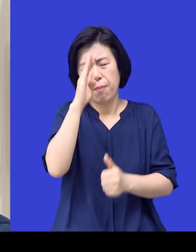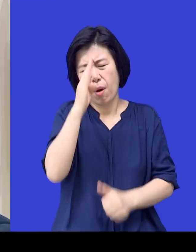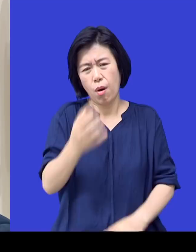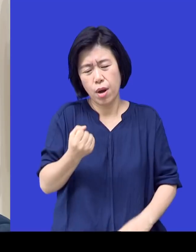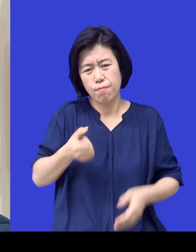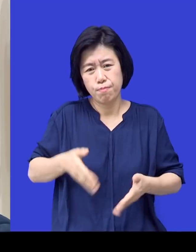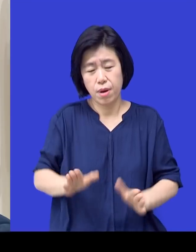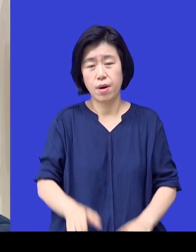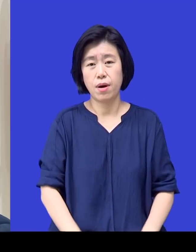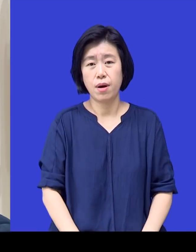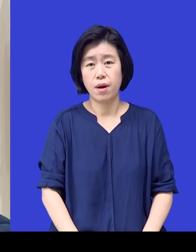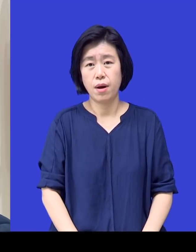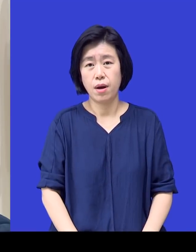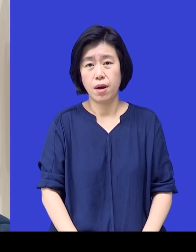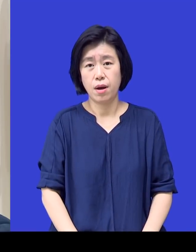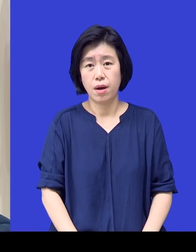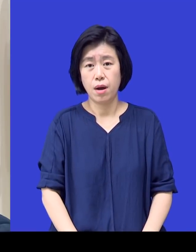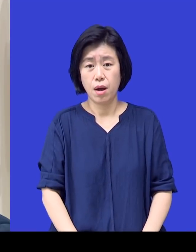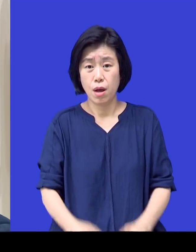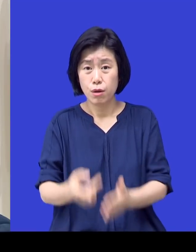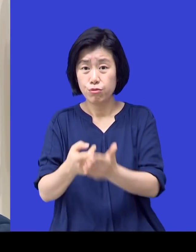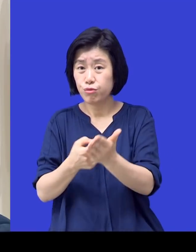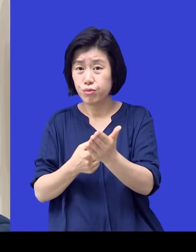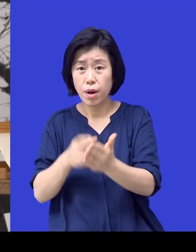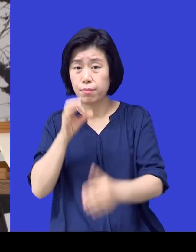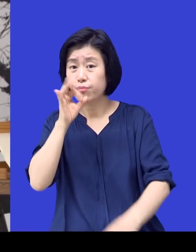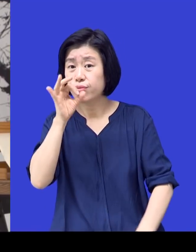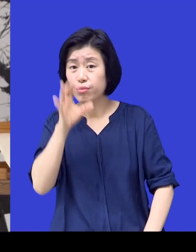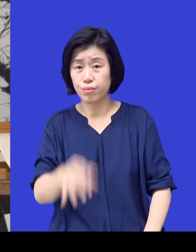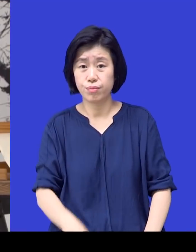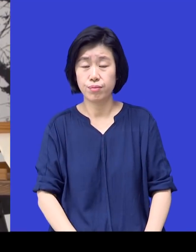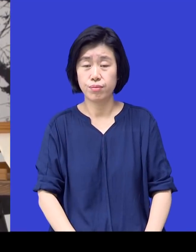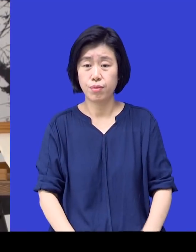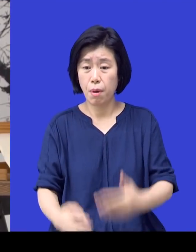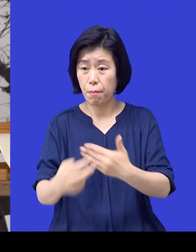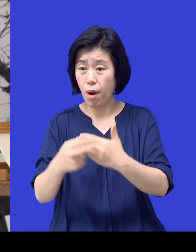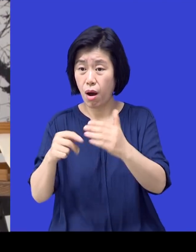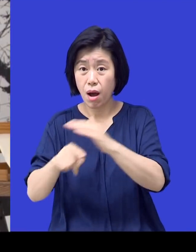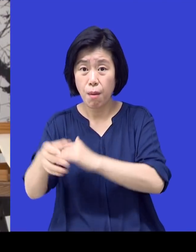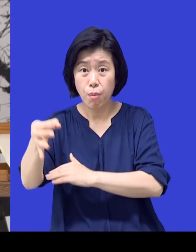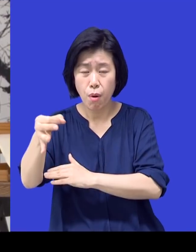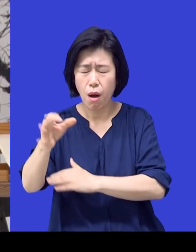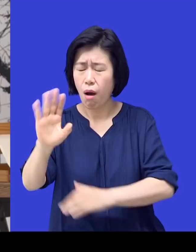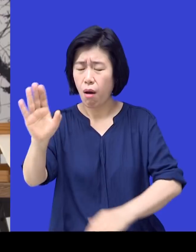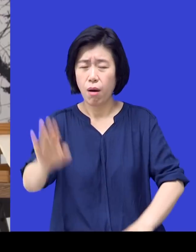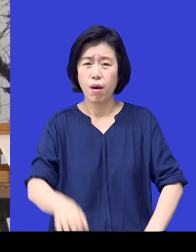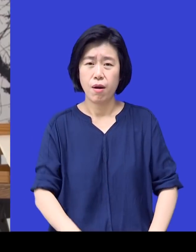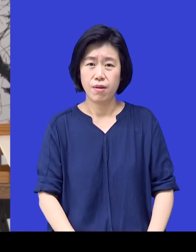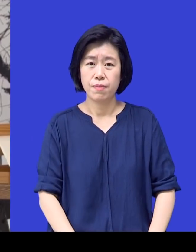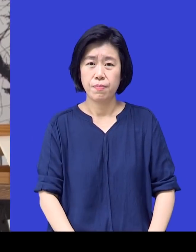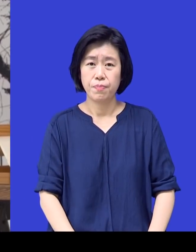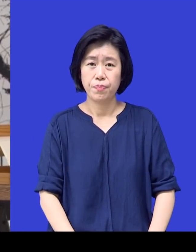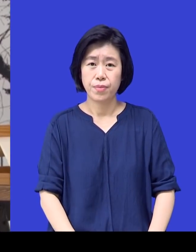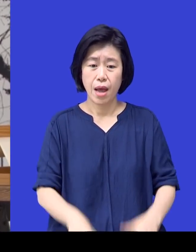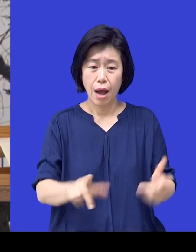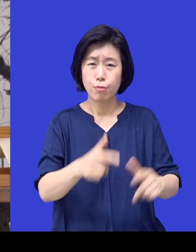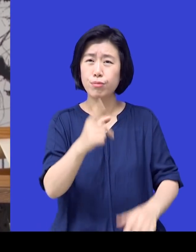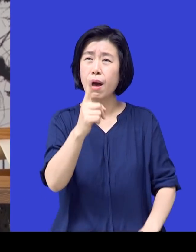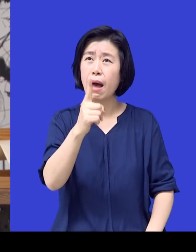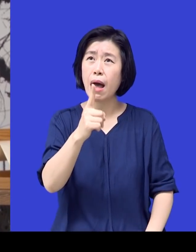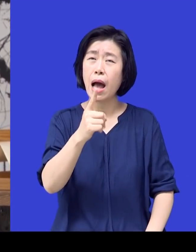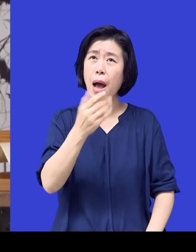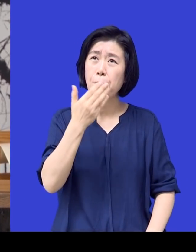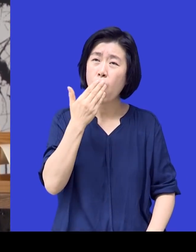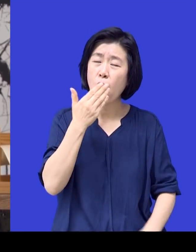하루에 한 끼를 먹이느냐 못 먹이느냐 하는 싸움인데 어떻게 그 의료진을 어떻게 생각할 수 있겠어요? 네.